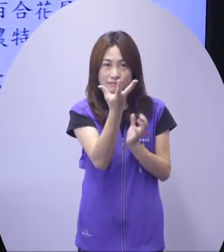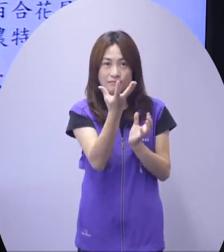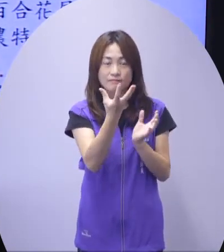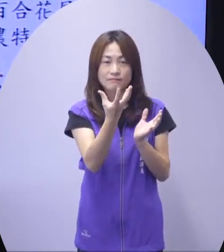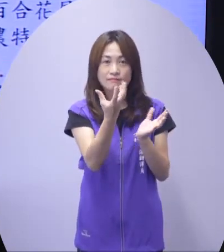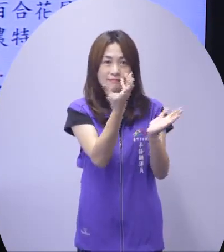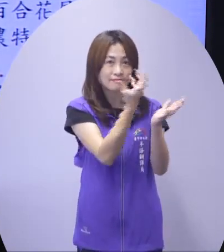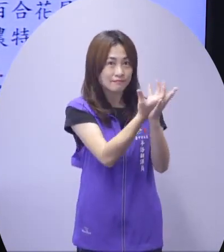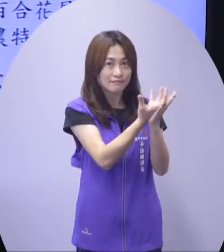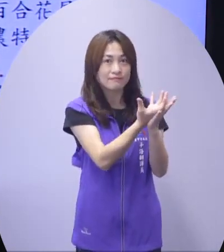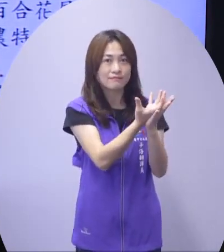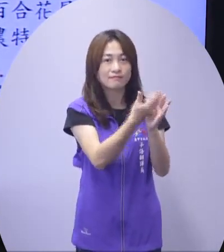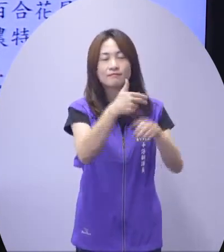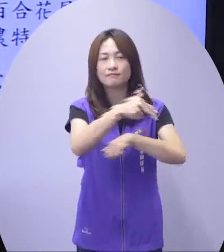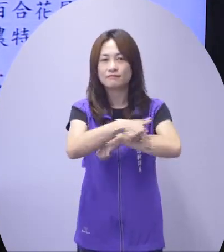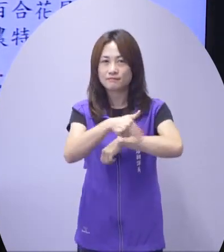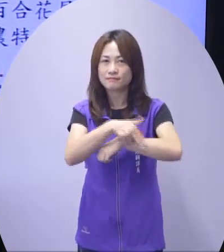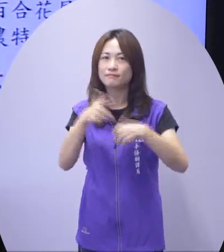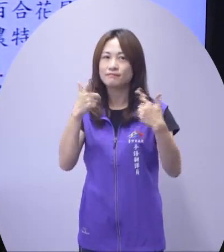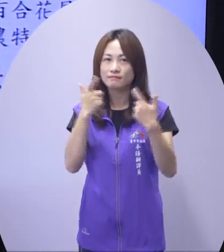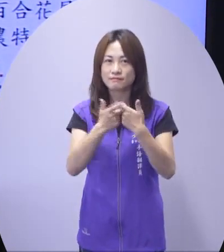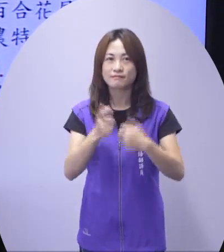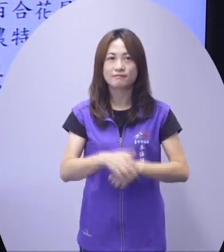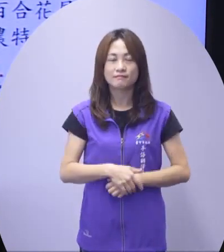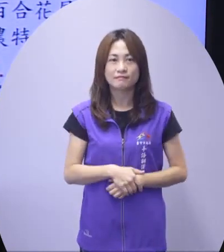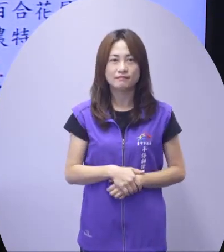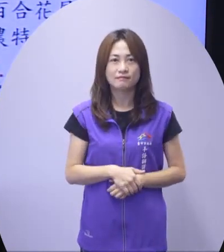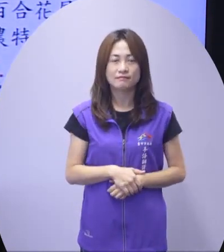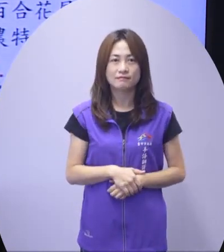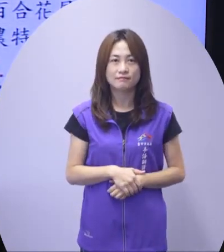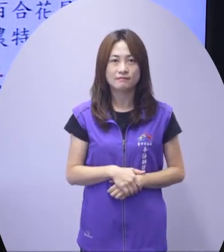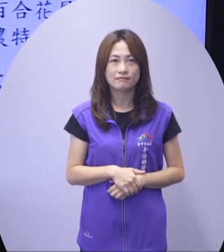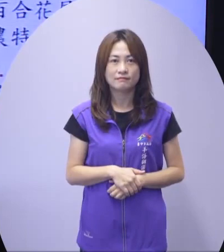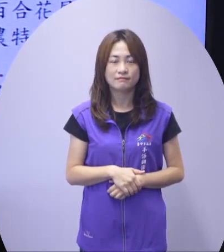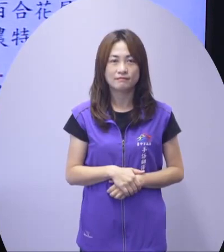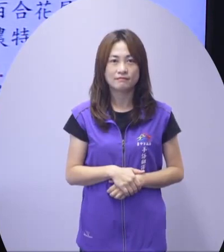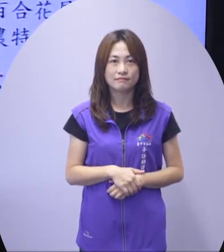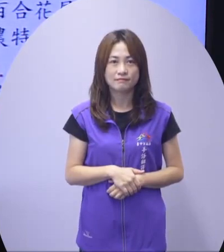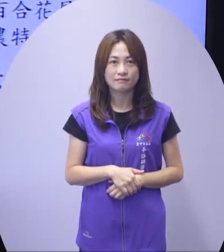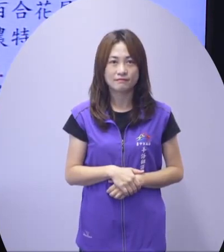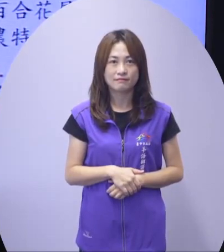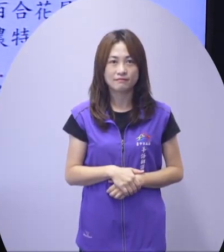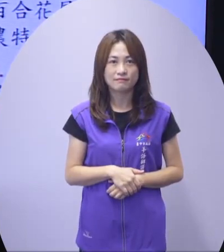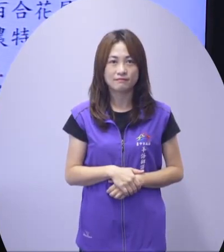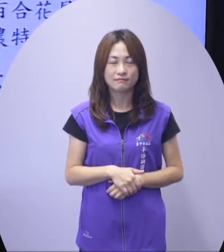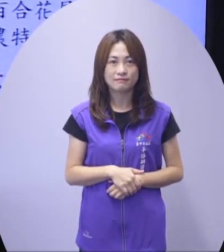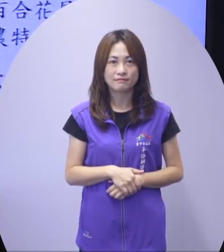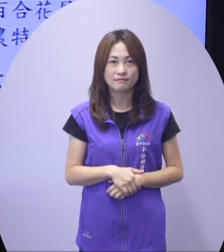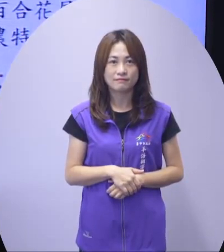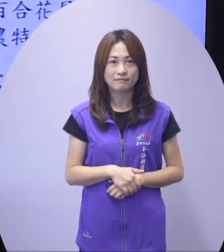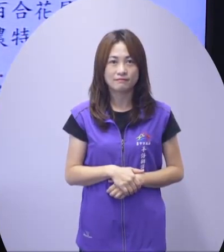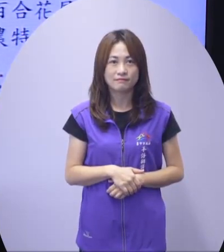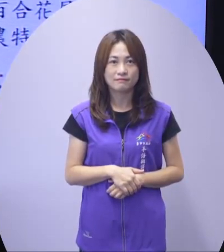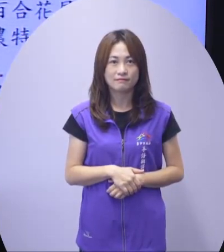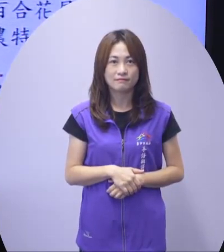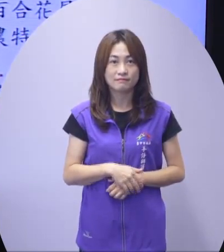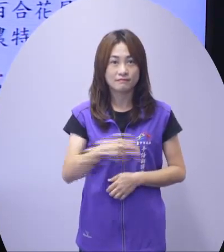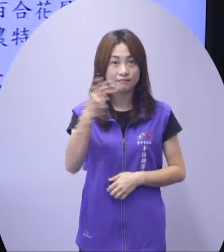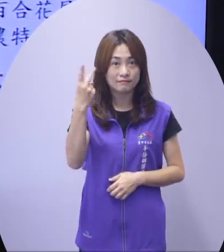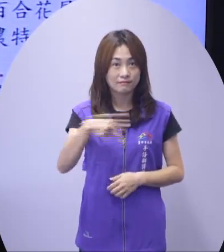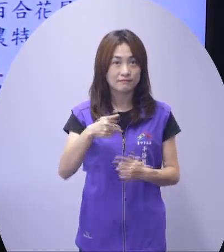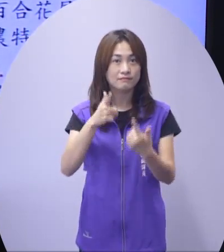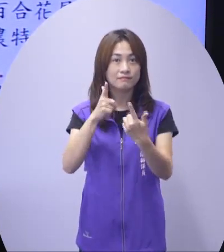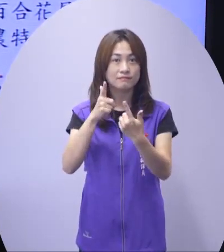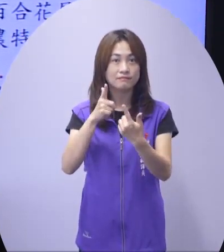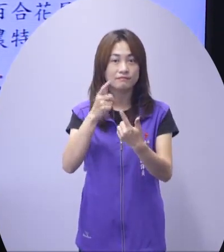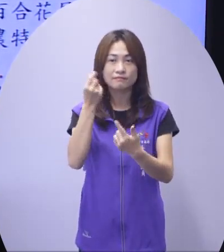计他这些那个花卉的一个播种。然后特别同时结合我们台中特有